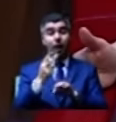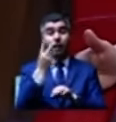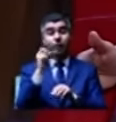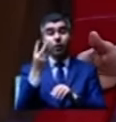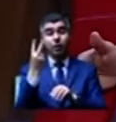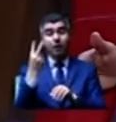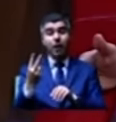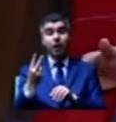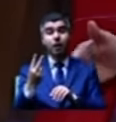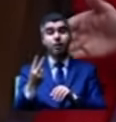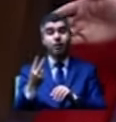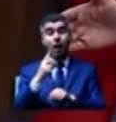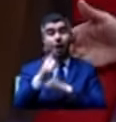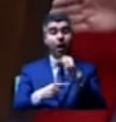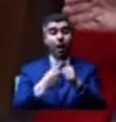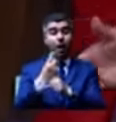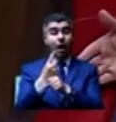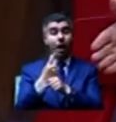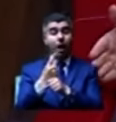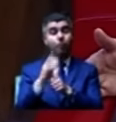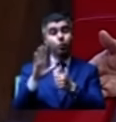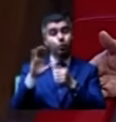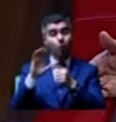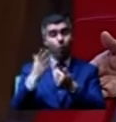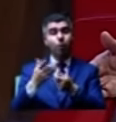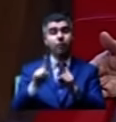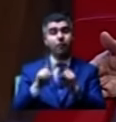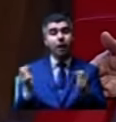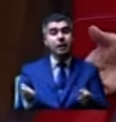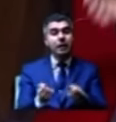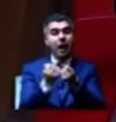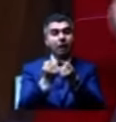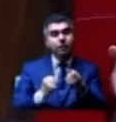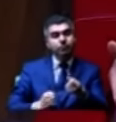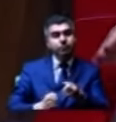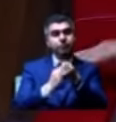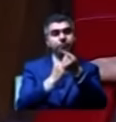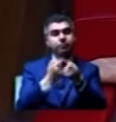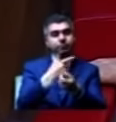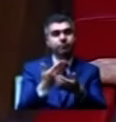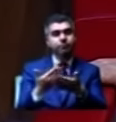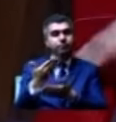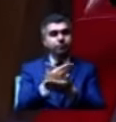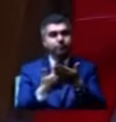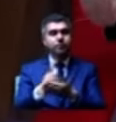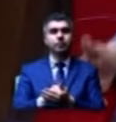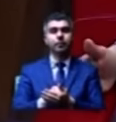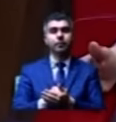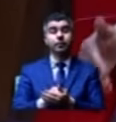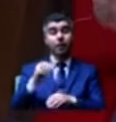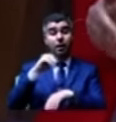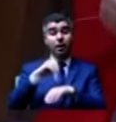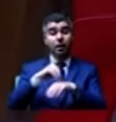كنفعلوها منذ سنة ونصف، اللي هي دراسة ديال تنمية التعاون الوطني، الآن كننفذوا في المخطط.